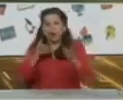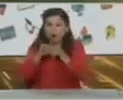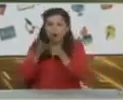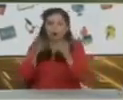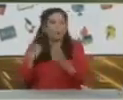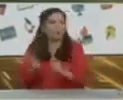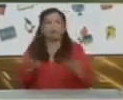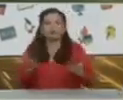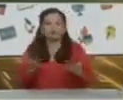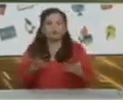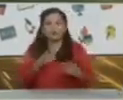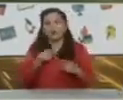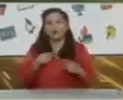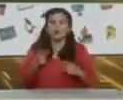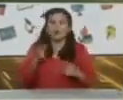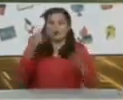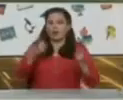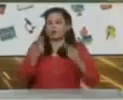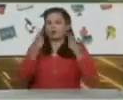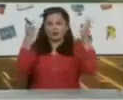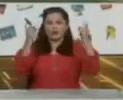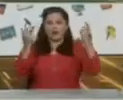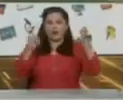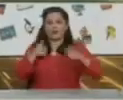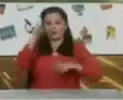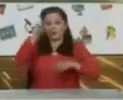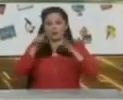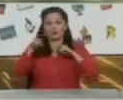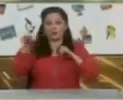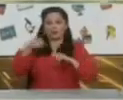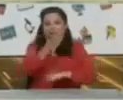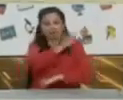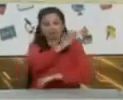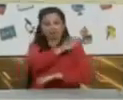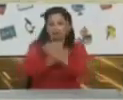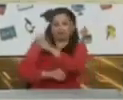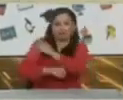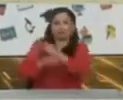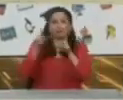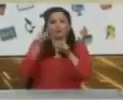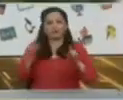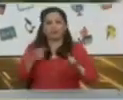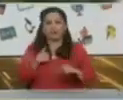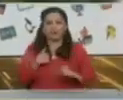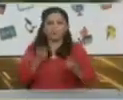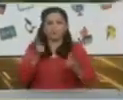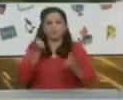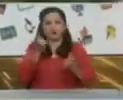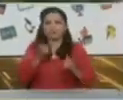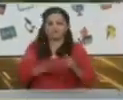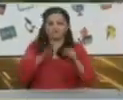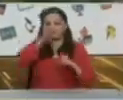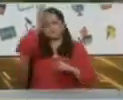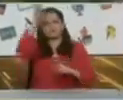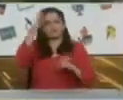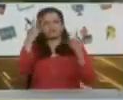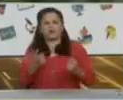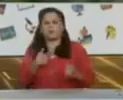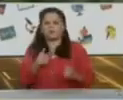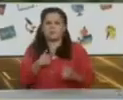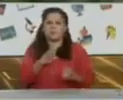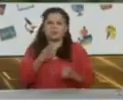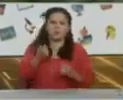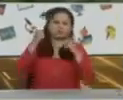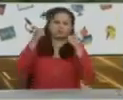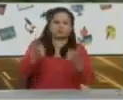बहुत जल्दी वाहवाही मिल जाए, आर्थिक रूप से बड़ा स्टेटस बन जाए, ये इच्छा